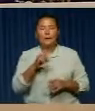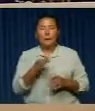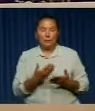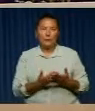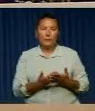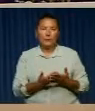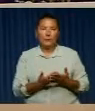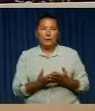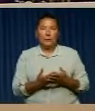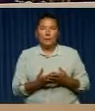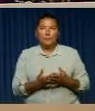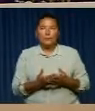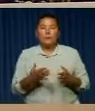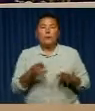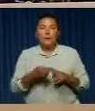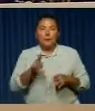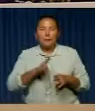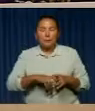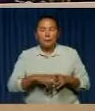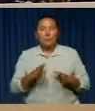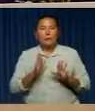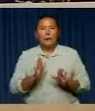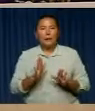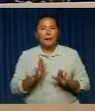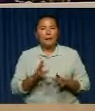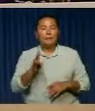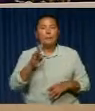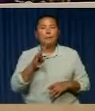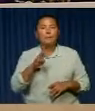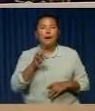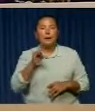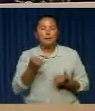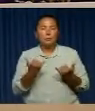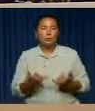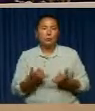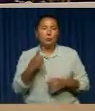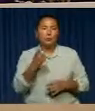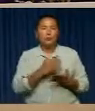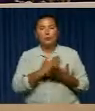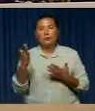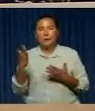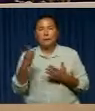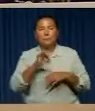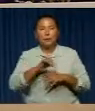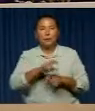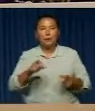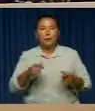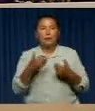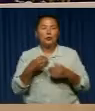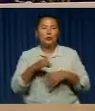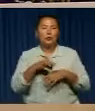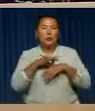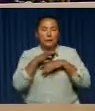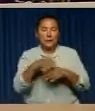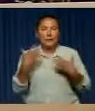ететін топ бол деген. Сондықтан бүгін, бірақ осы наурыз айынан бері бүгінгі таңда 900-ден астам науқас үйге шығарылды, сауықтырылып